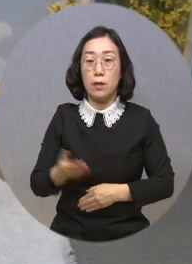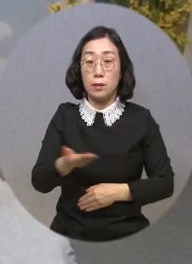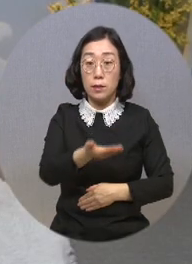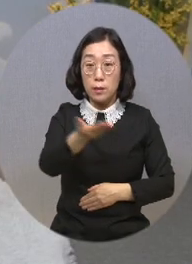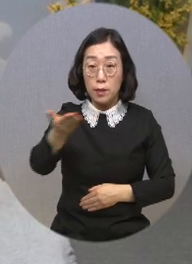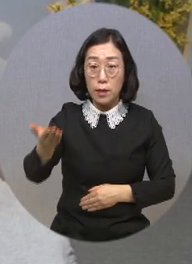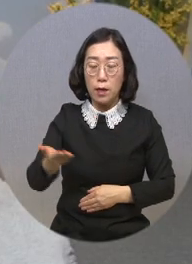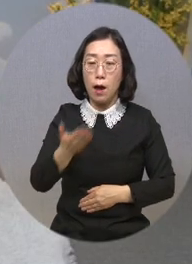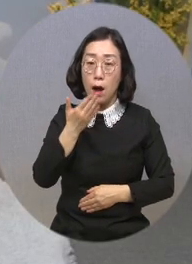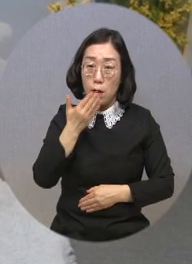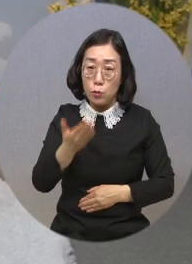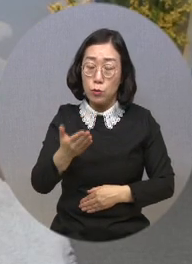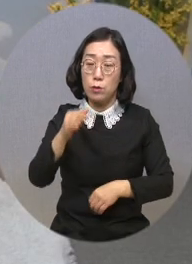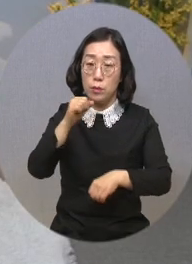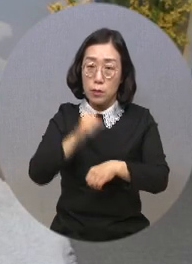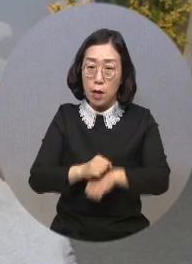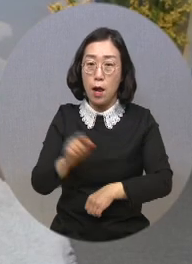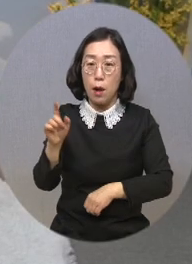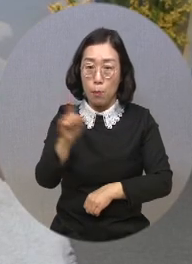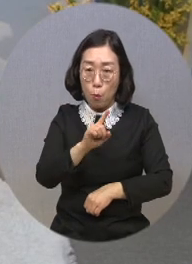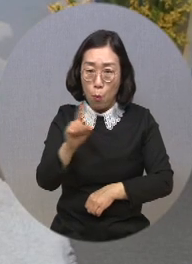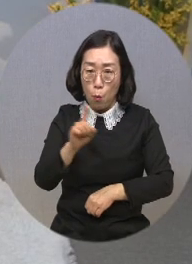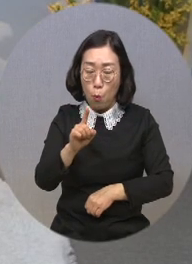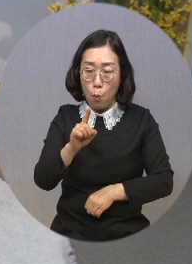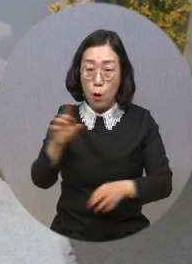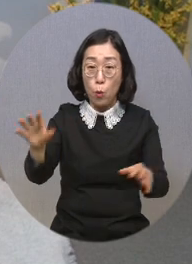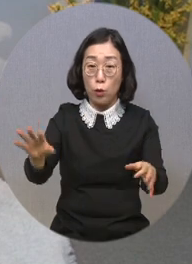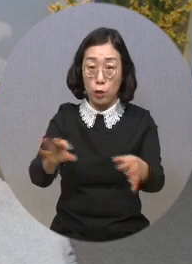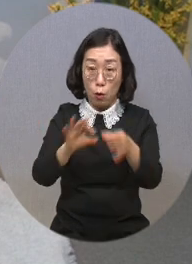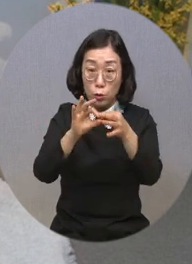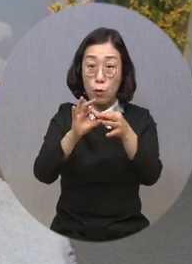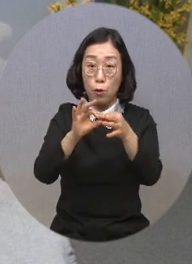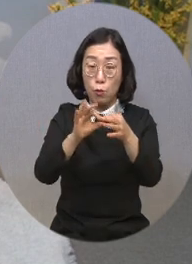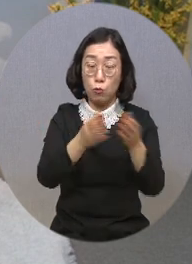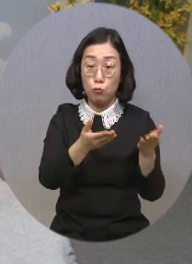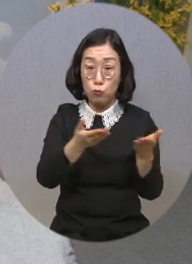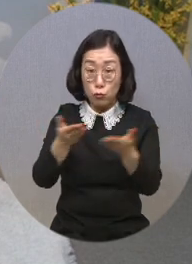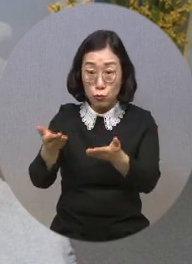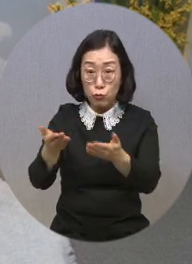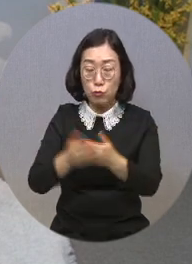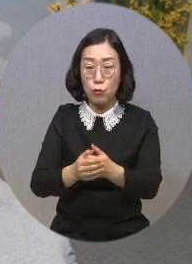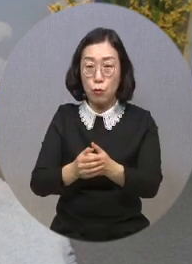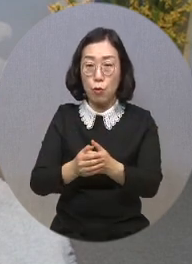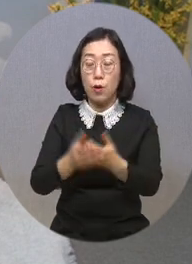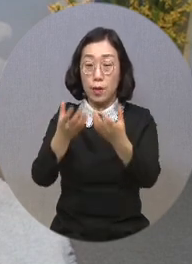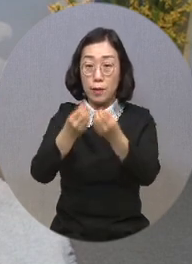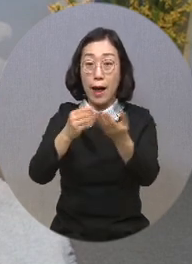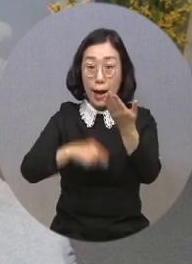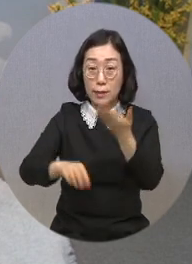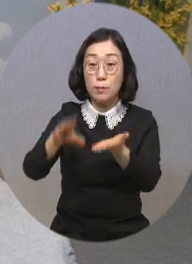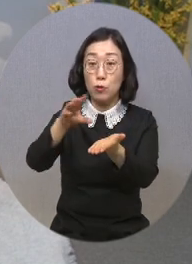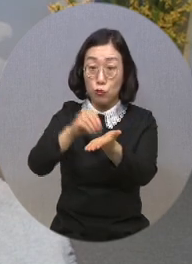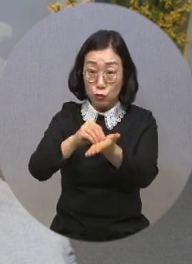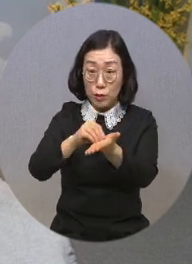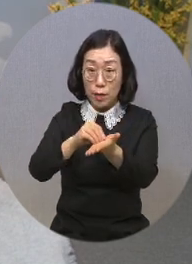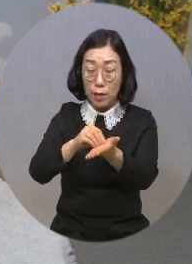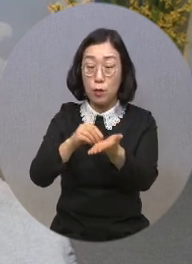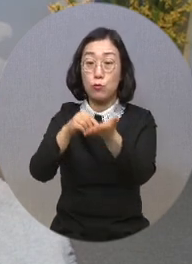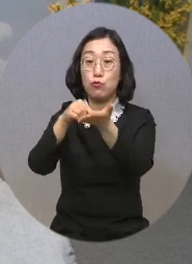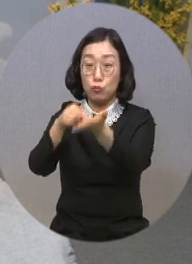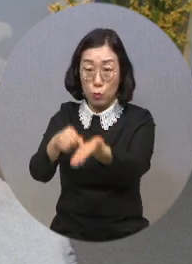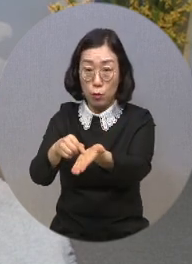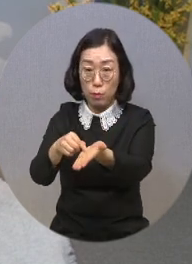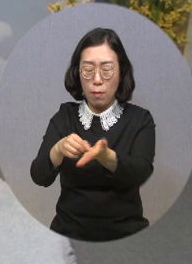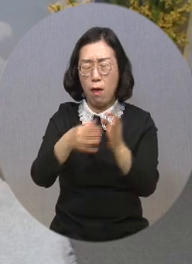할 수 있는 일이 무엇일까? 이걸 접목을 시키면 아침에 숙제를 내주면 너희들 그만해 할 때까지 할 거